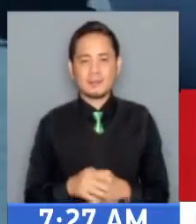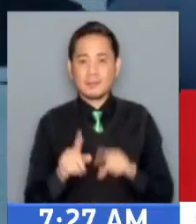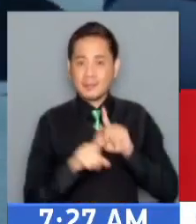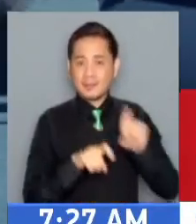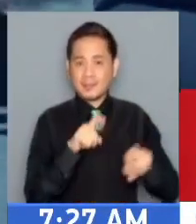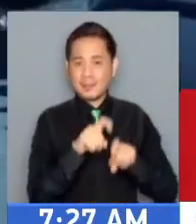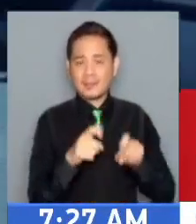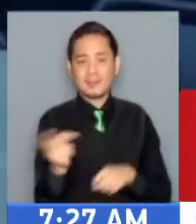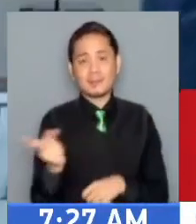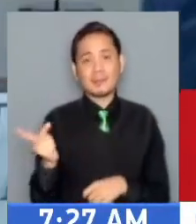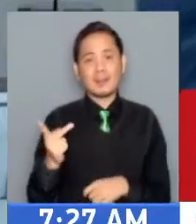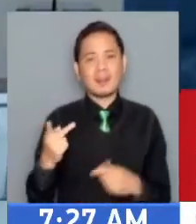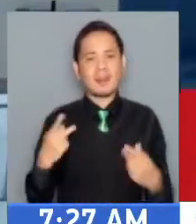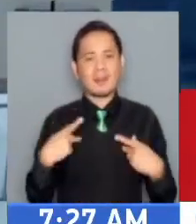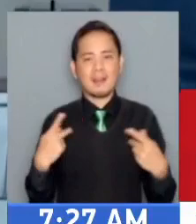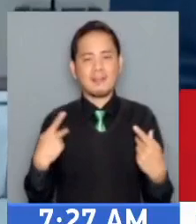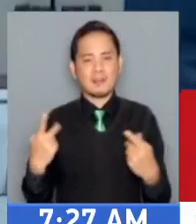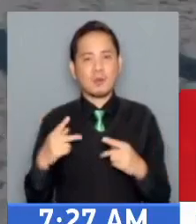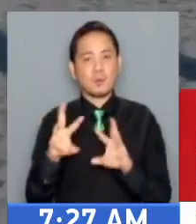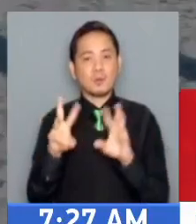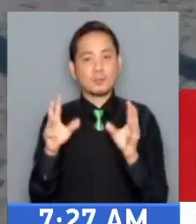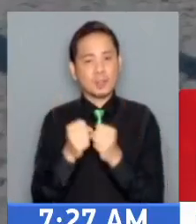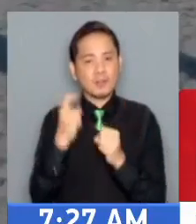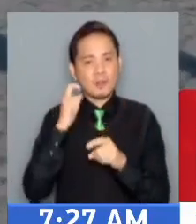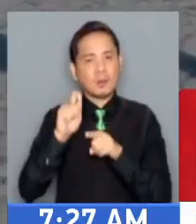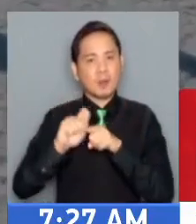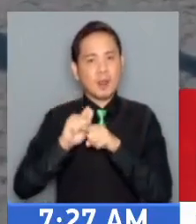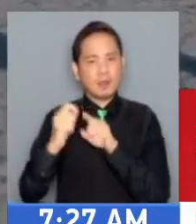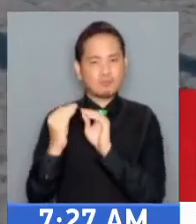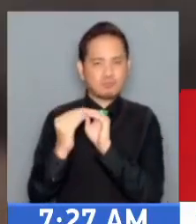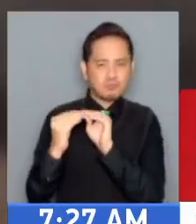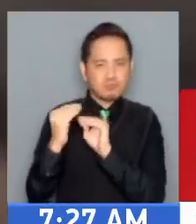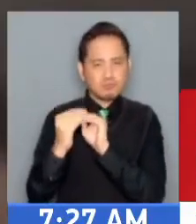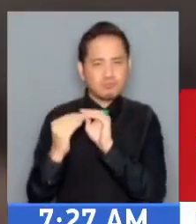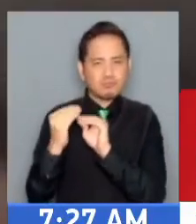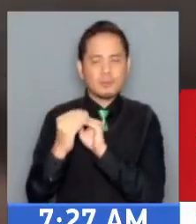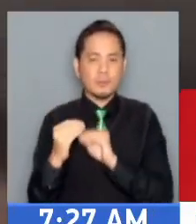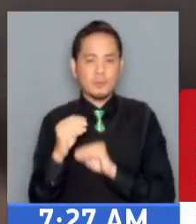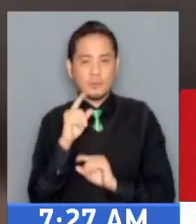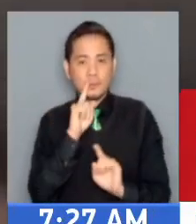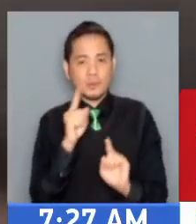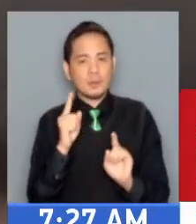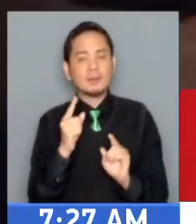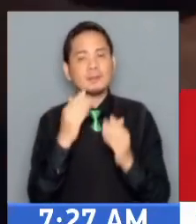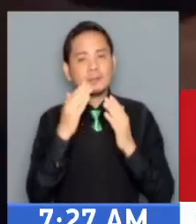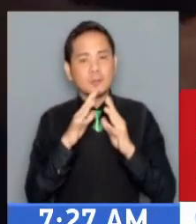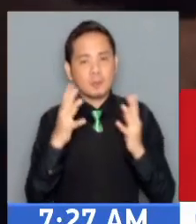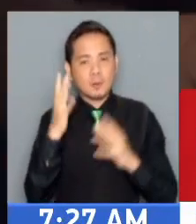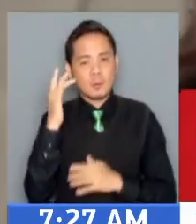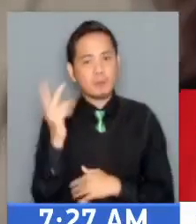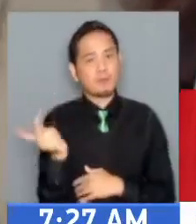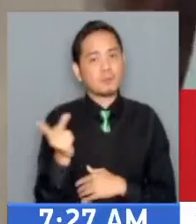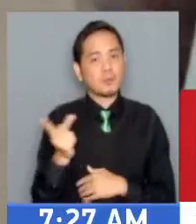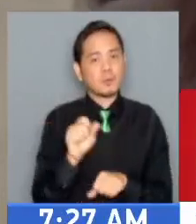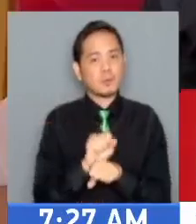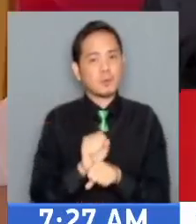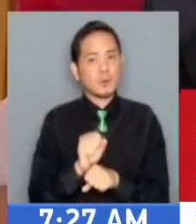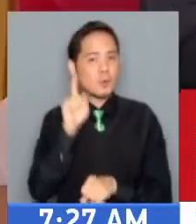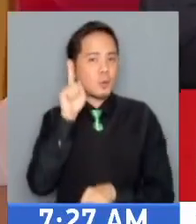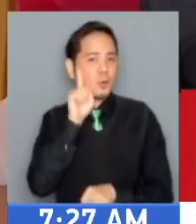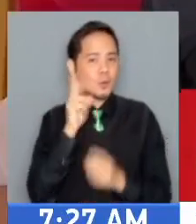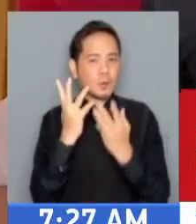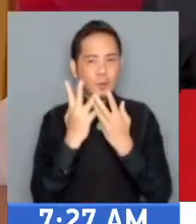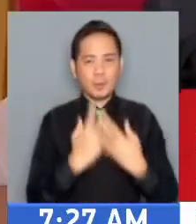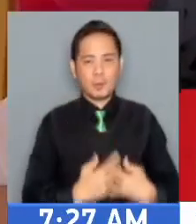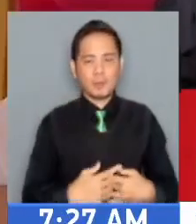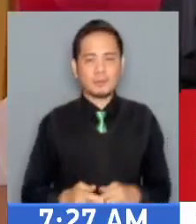at nagpapasalamat siya dahil naging smooth ang mga eksena nila Jody at ni Gabby Garcia. Napag-usapan ang